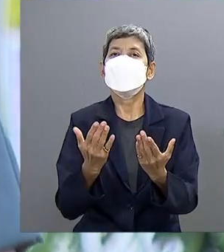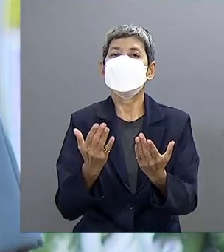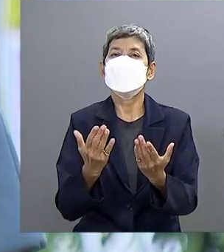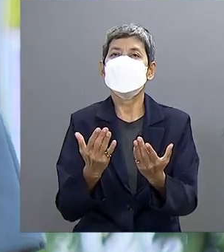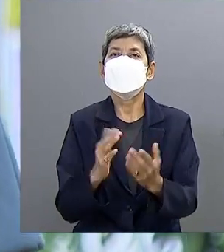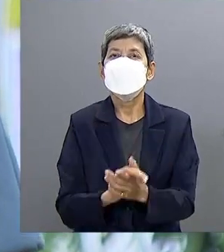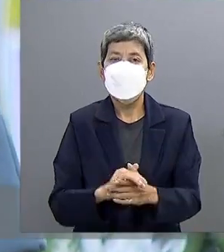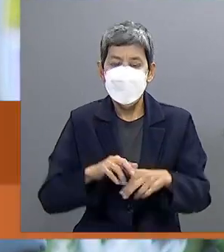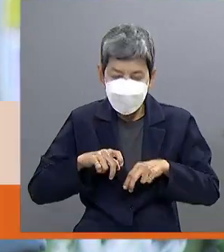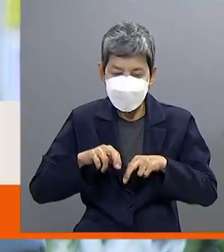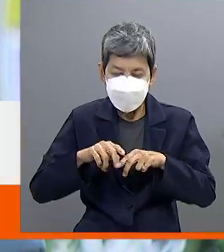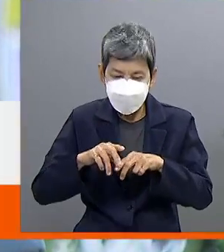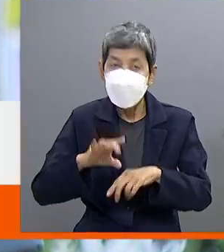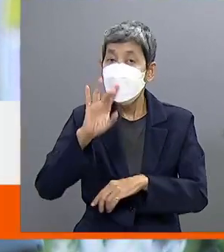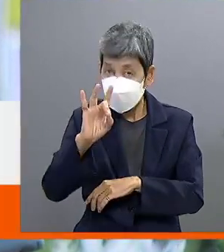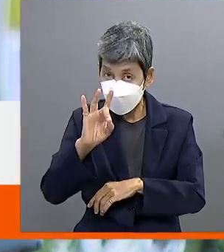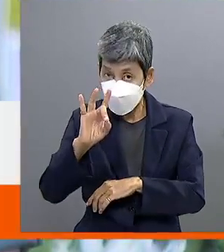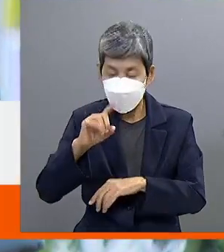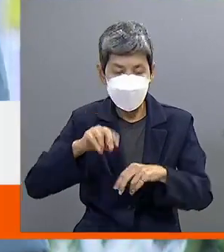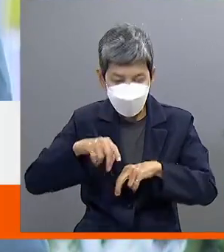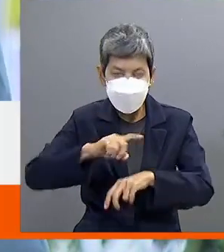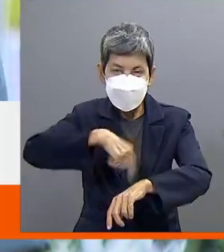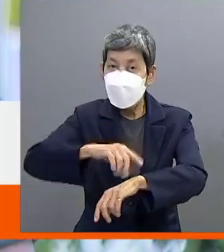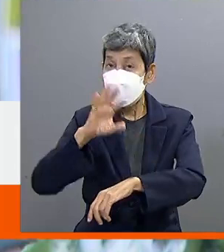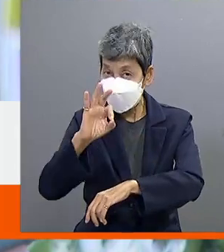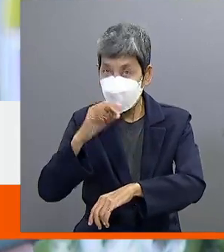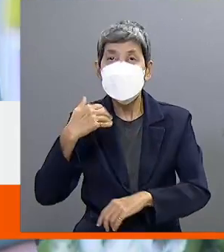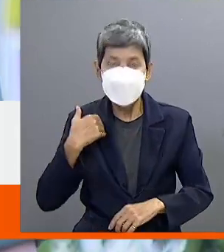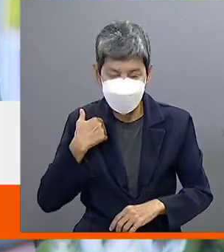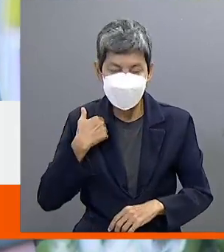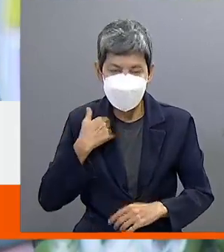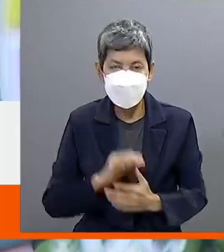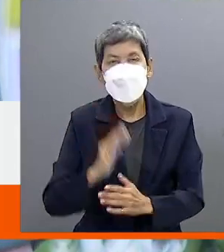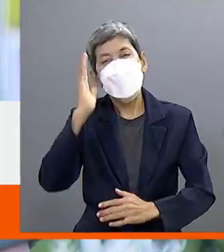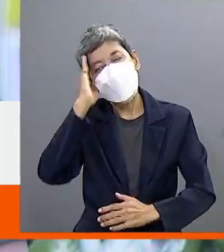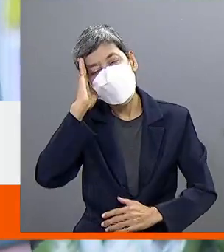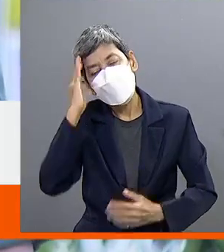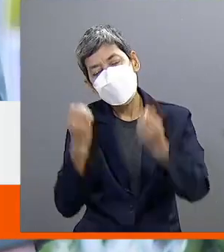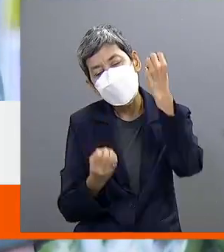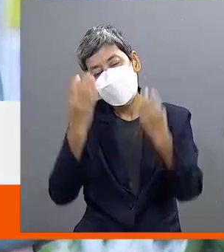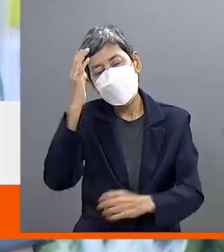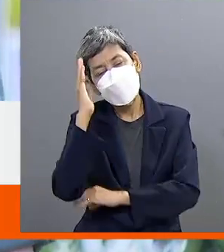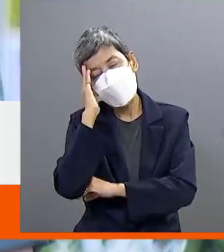9ชั่วโมงแล้วบางครั้งก็นอนกลางป่าบางที